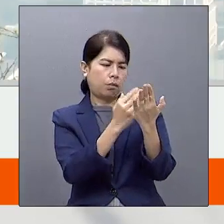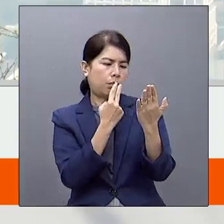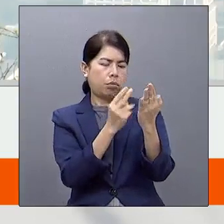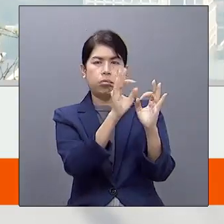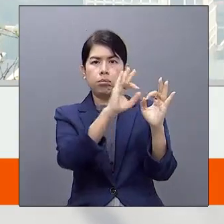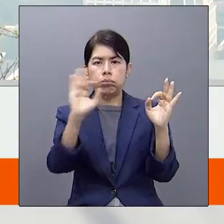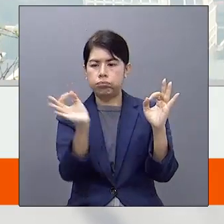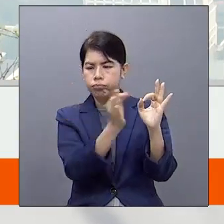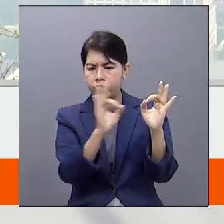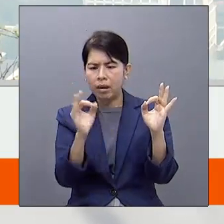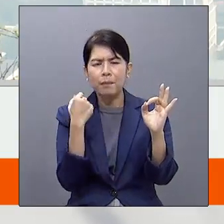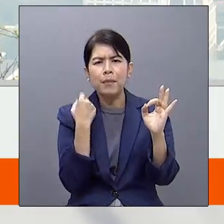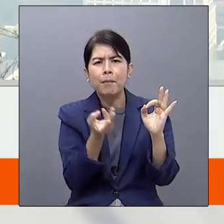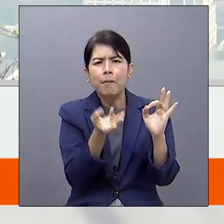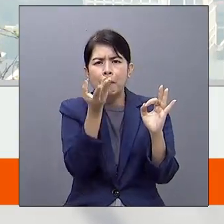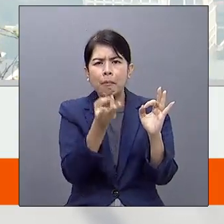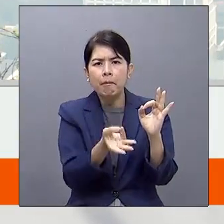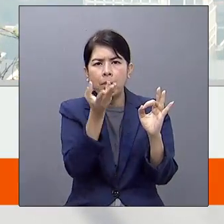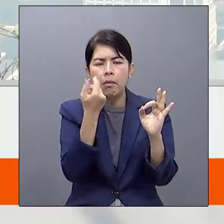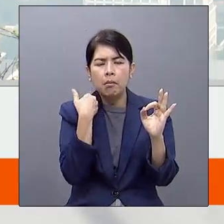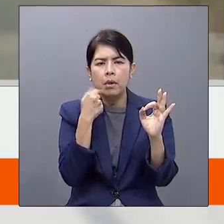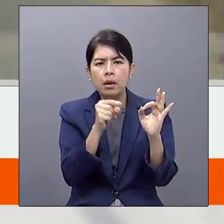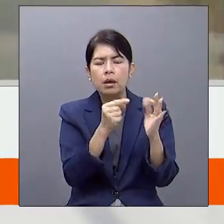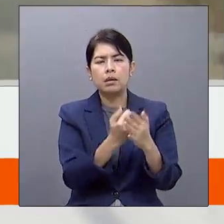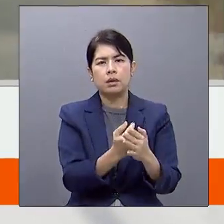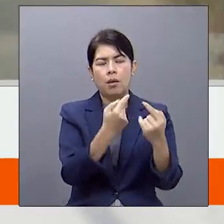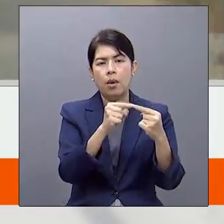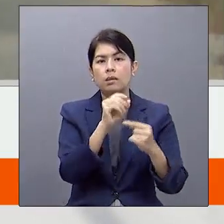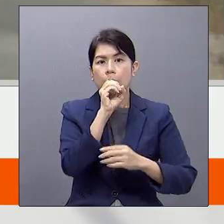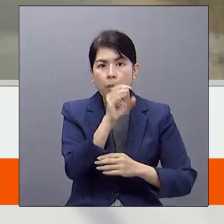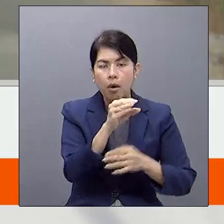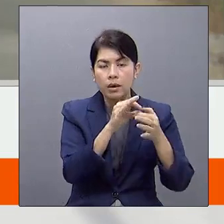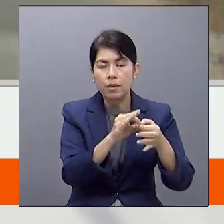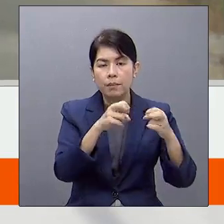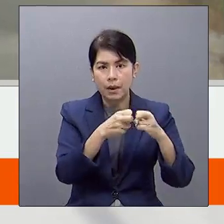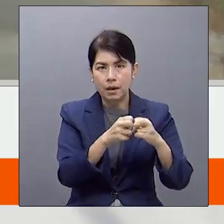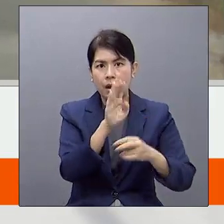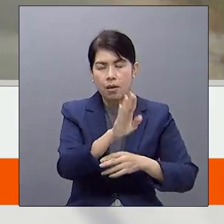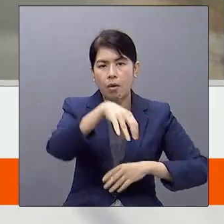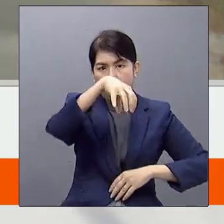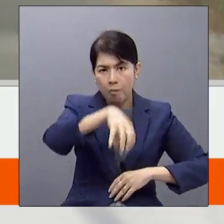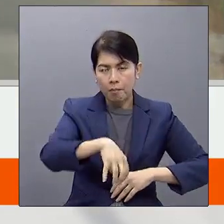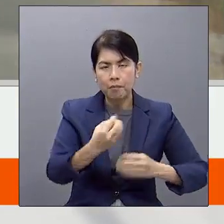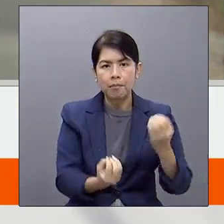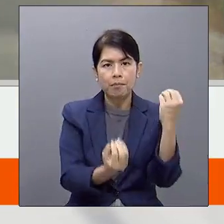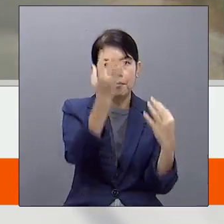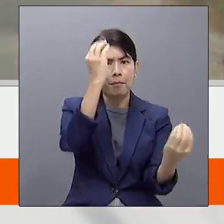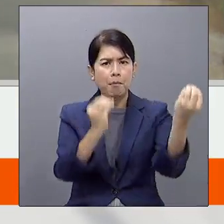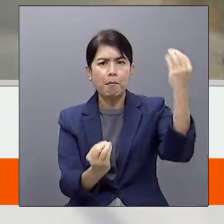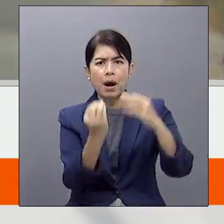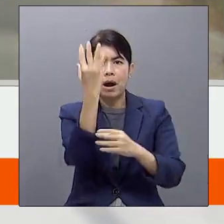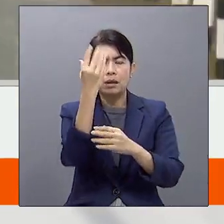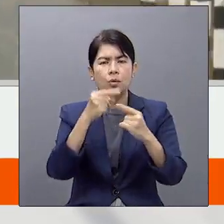แบบไม่ได้ลงรายละเอียดว่าพื้นที่เป็นปัญหาคือพื้นที่ป่านะครับเขาเขียนแต่ว่าการมาจากการเผาผลาญเกษตร